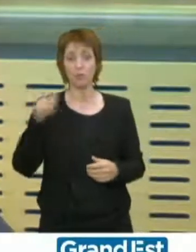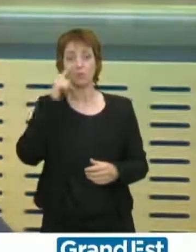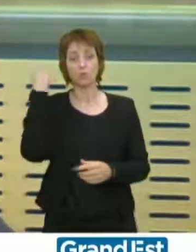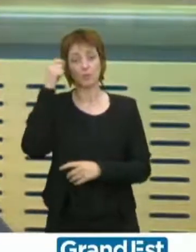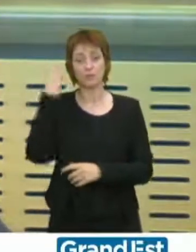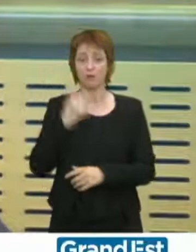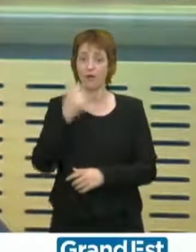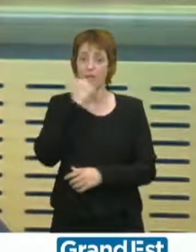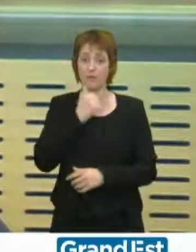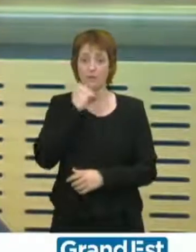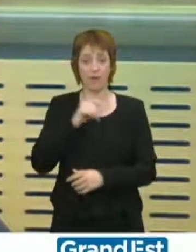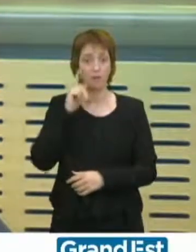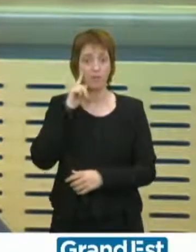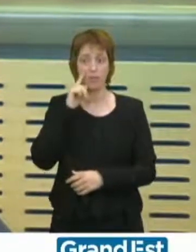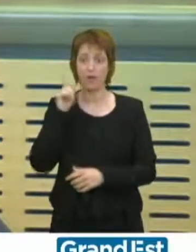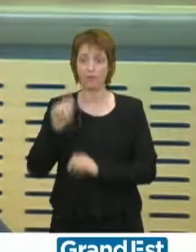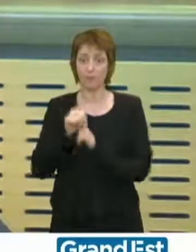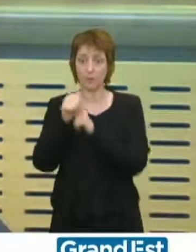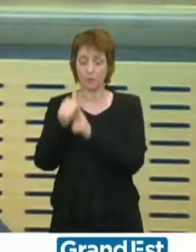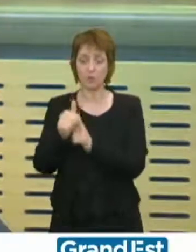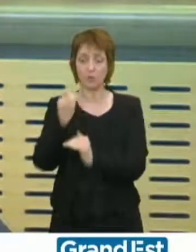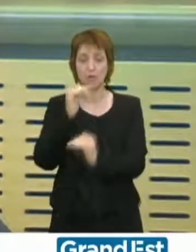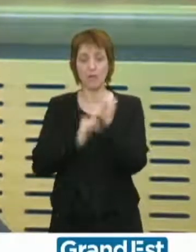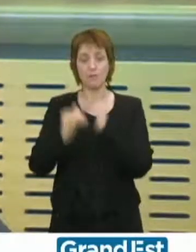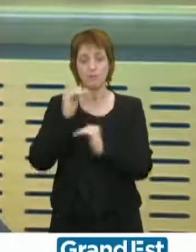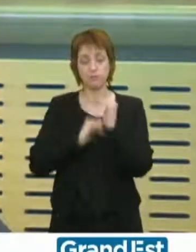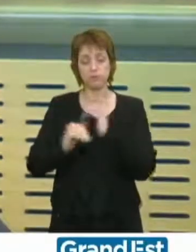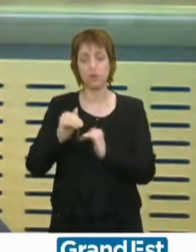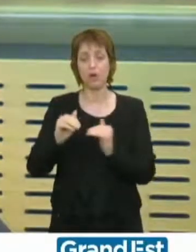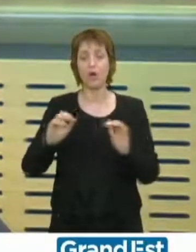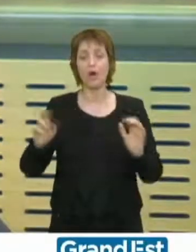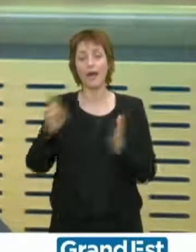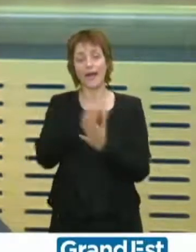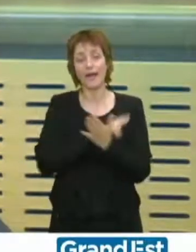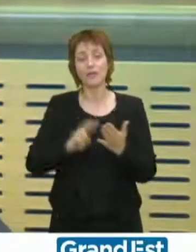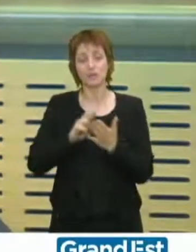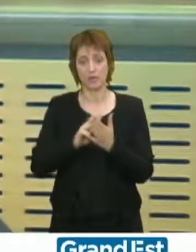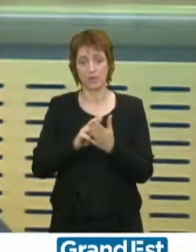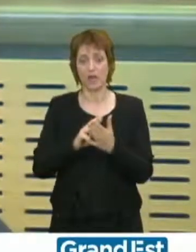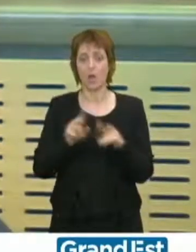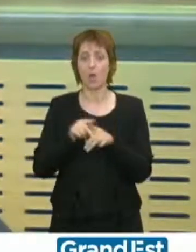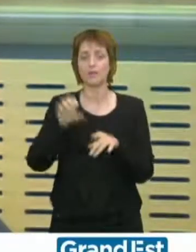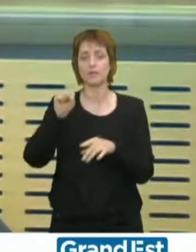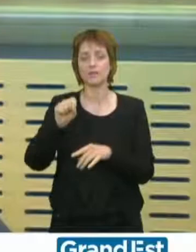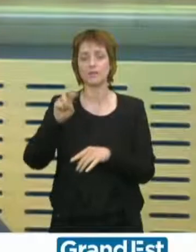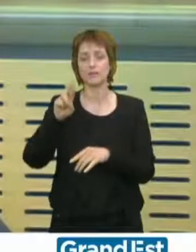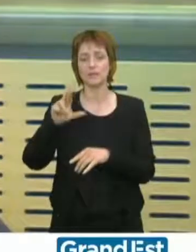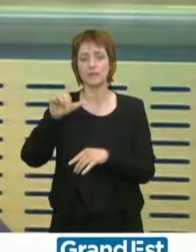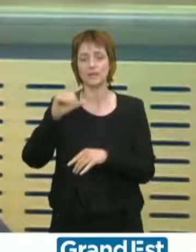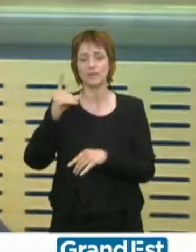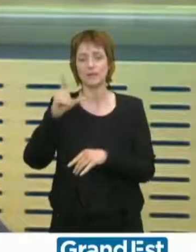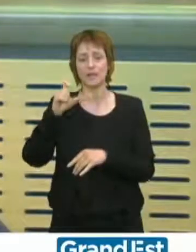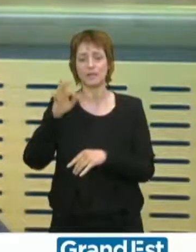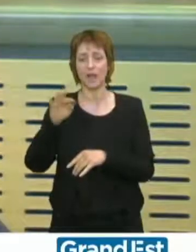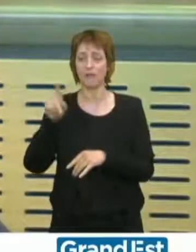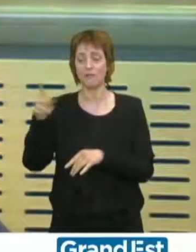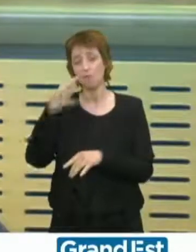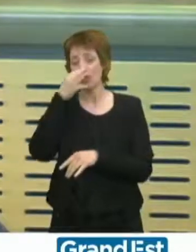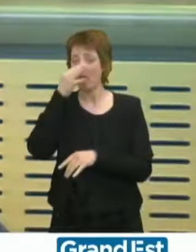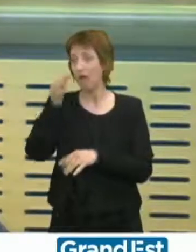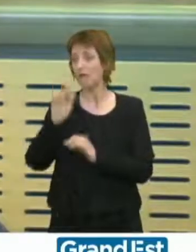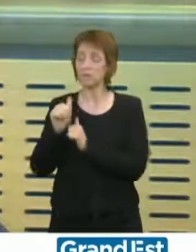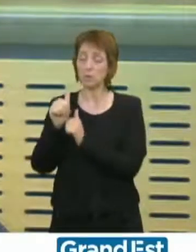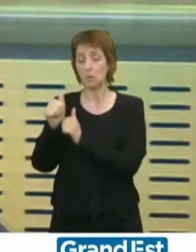votre schéma régional d'aménagement de développement durable et d'égalité des territoires l'indigeste fradette vous suivez naïvement les solutions dans l'air du temps